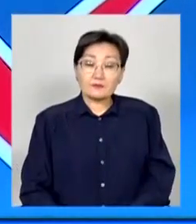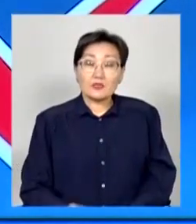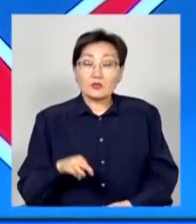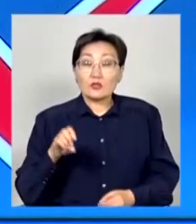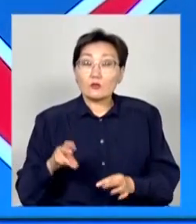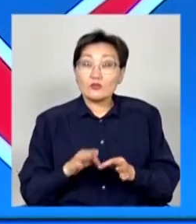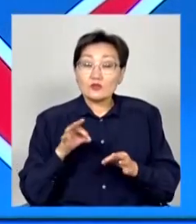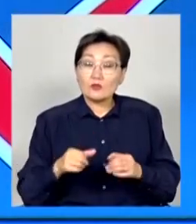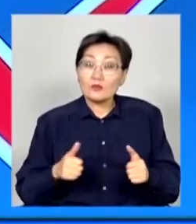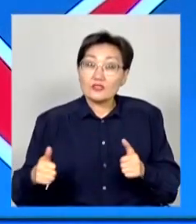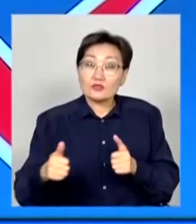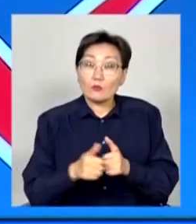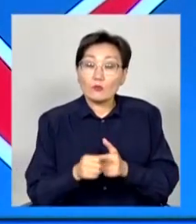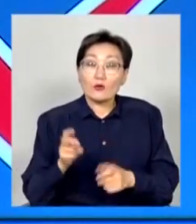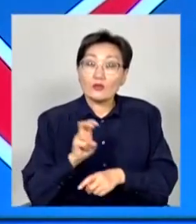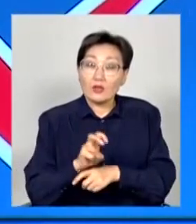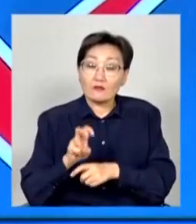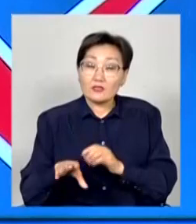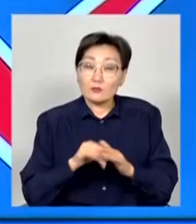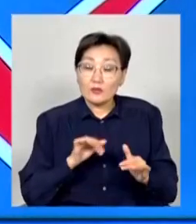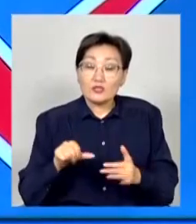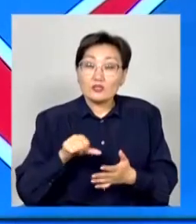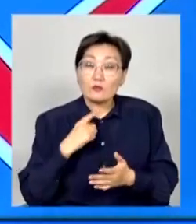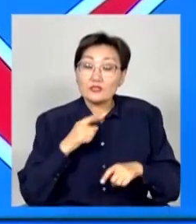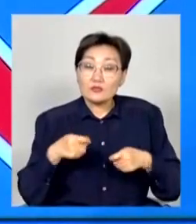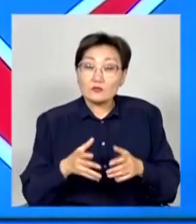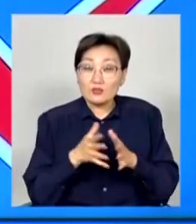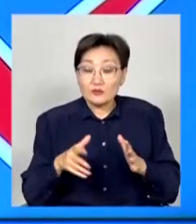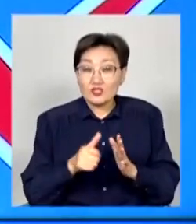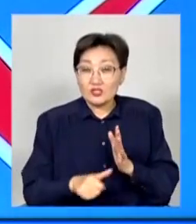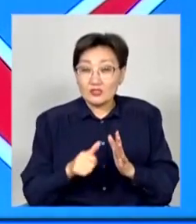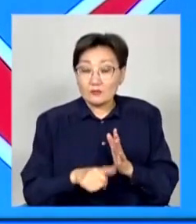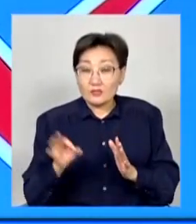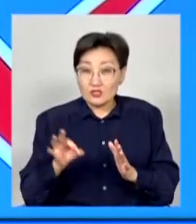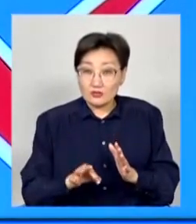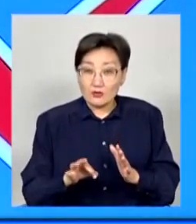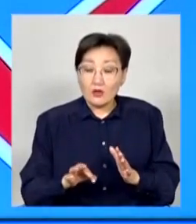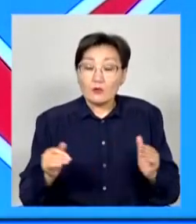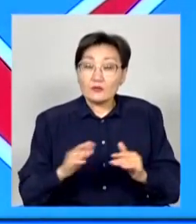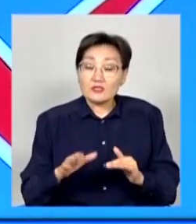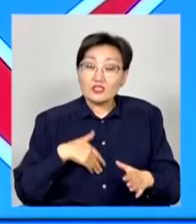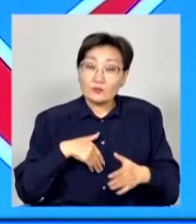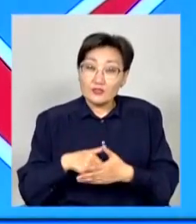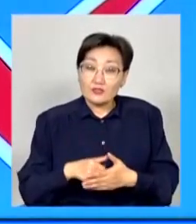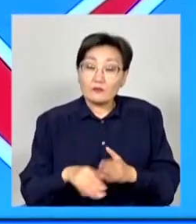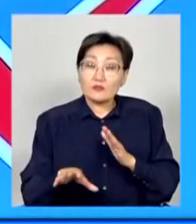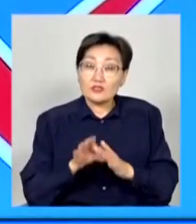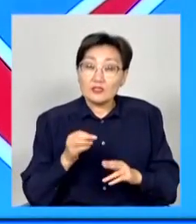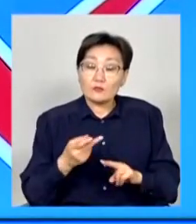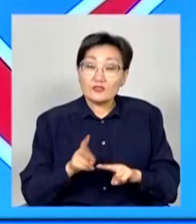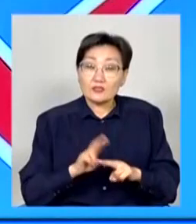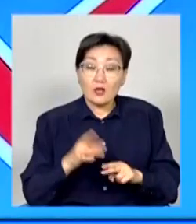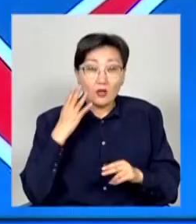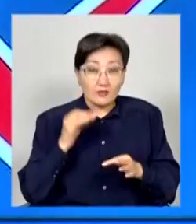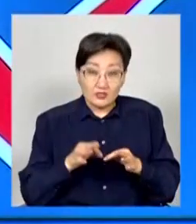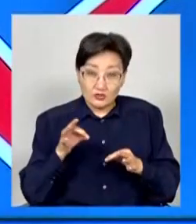Туркестанская область лидирует по явке избирателей. Там проголосовало уже более 60%. Наименьшая активность на выборах отмечается в